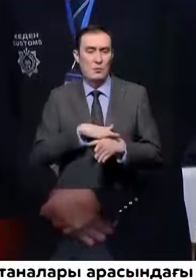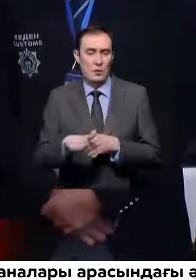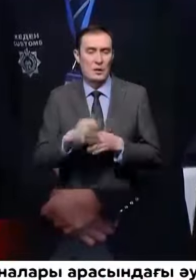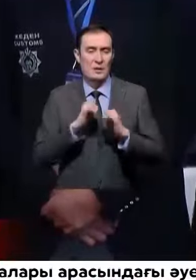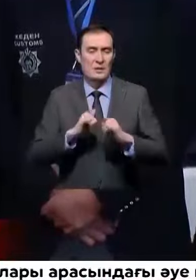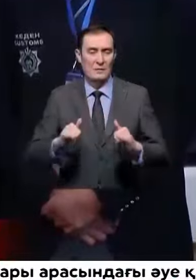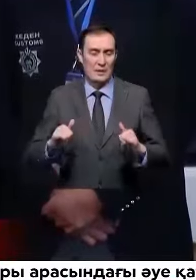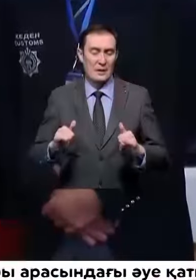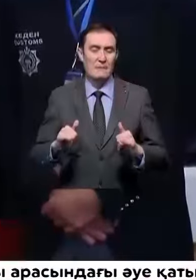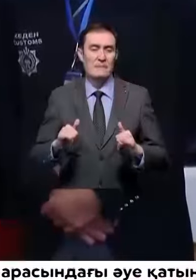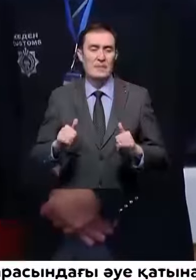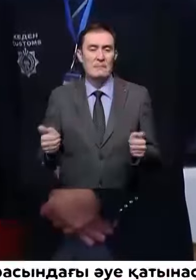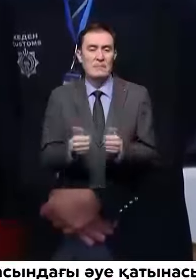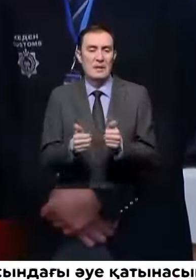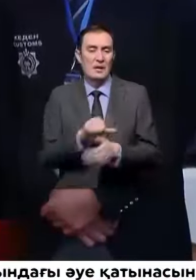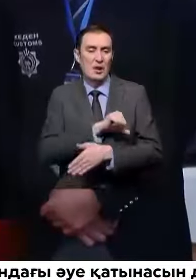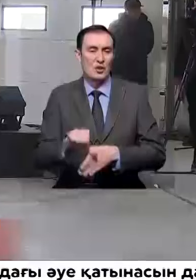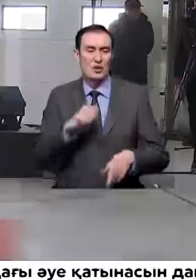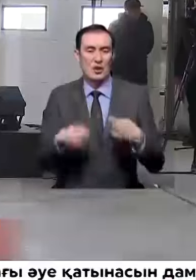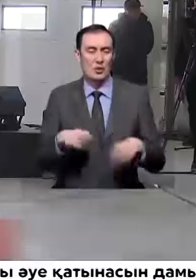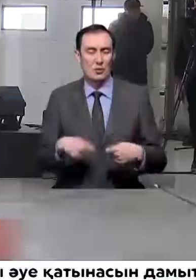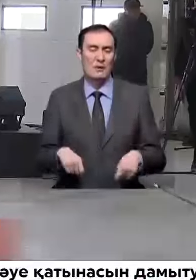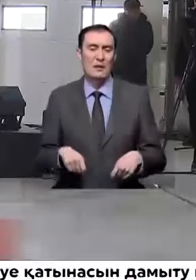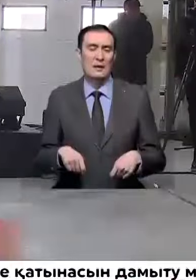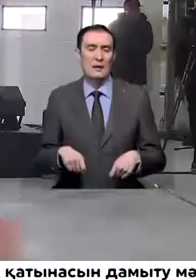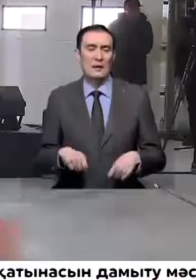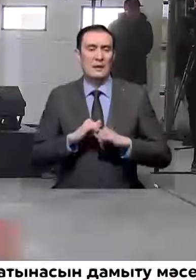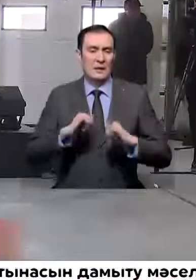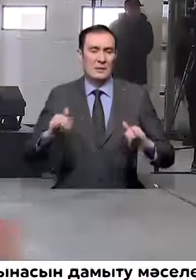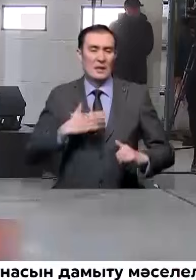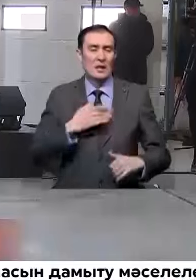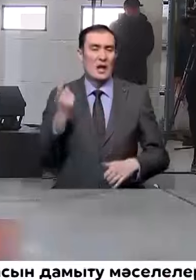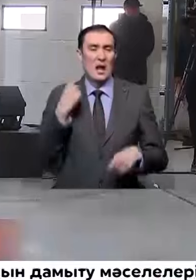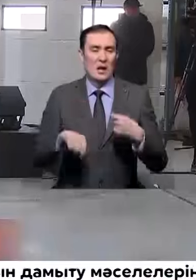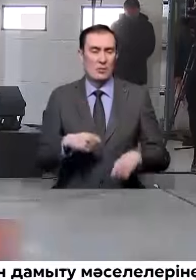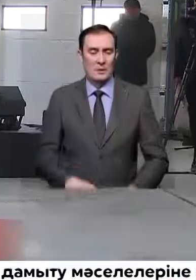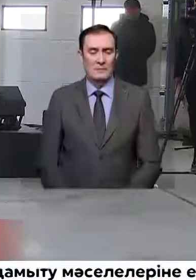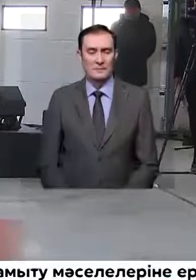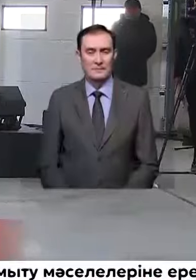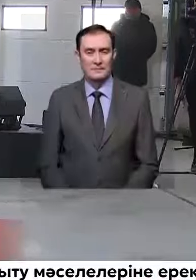развитие приграничной торговли и развитие нашей экономики.